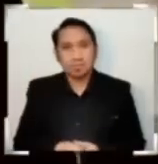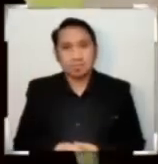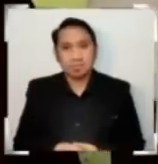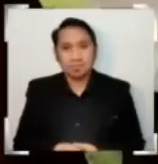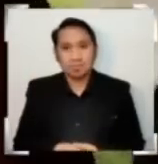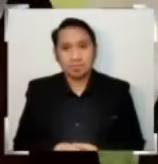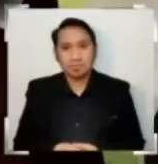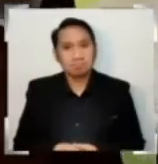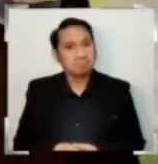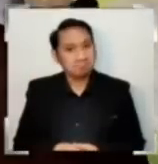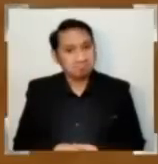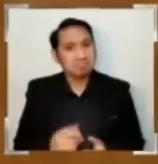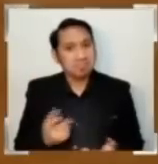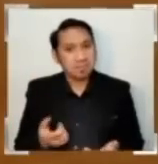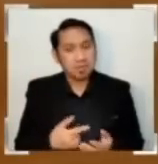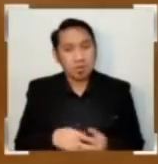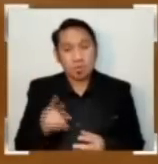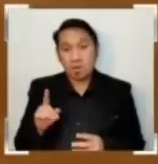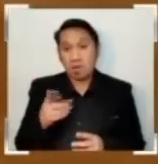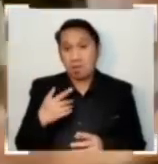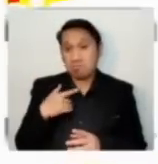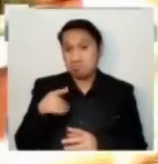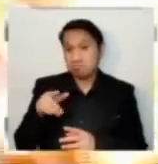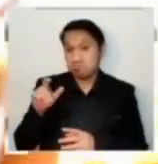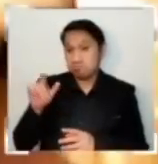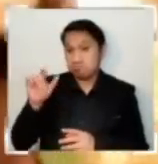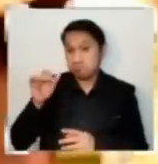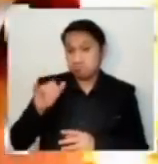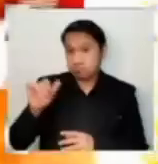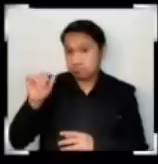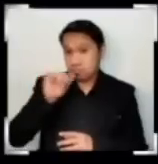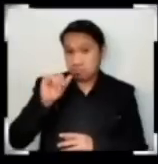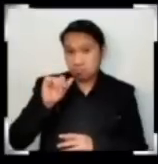At isa sa panlabang alak ng bansa.